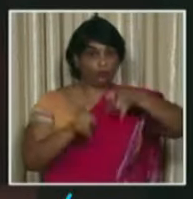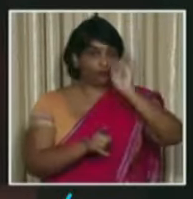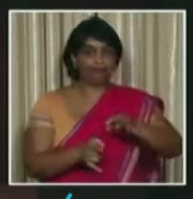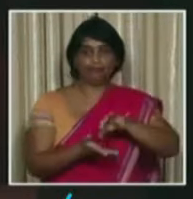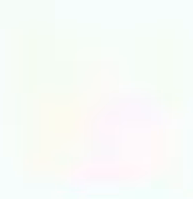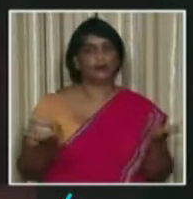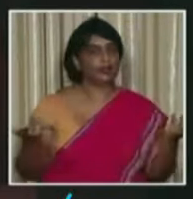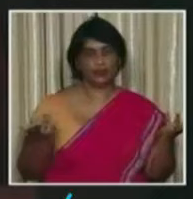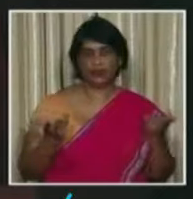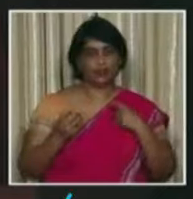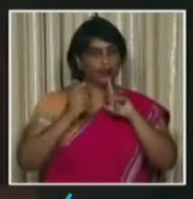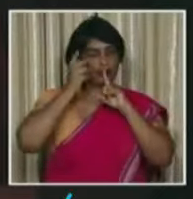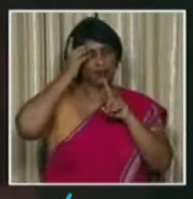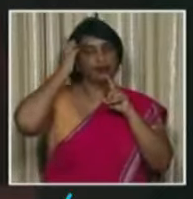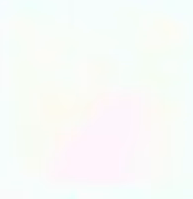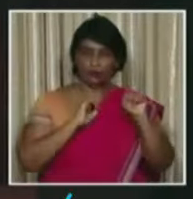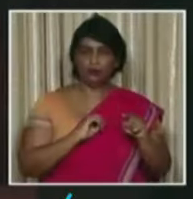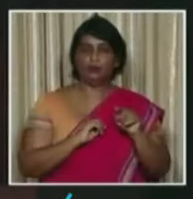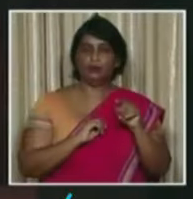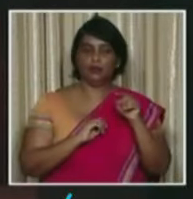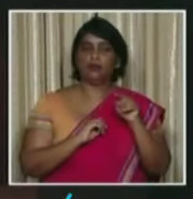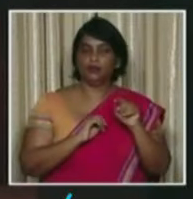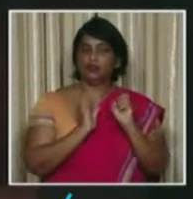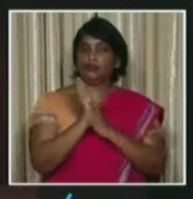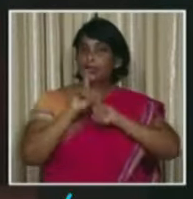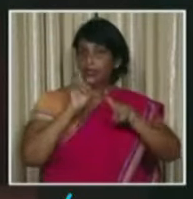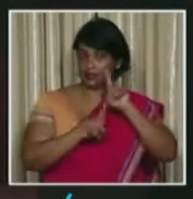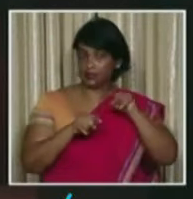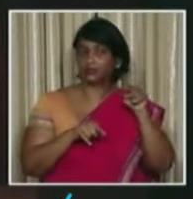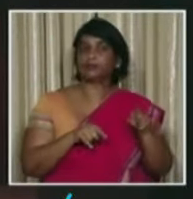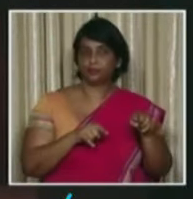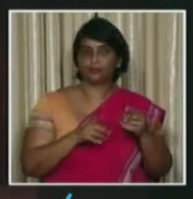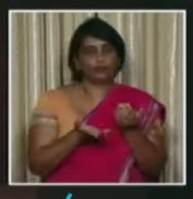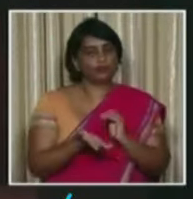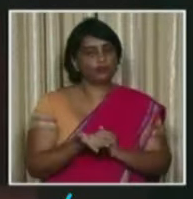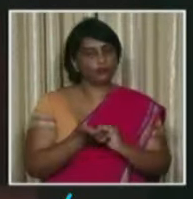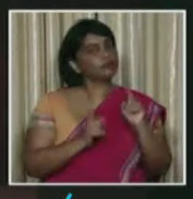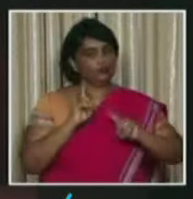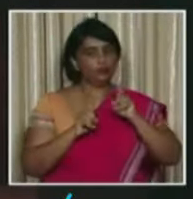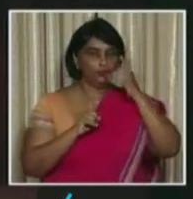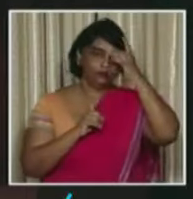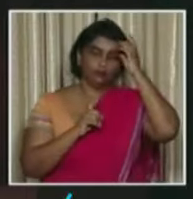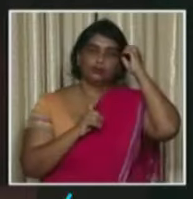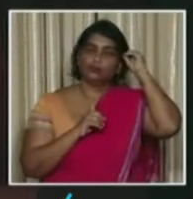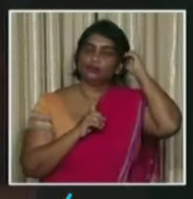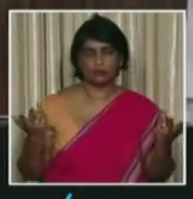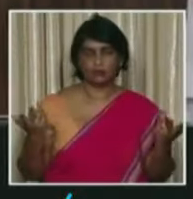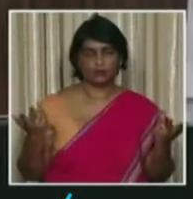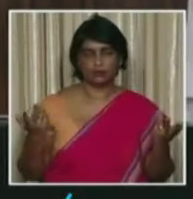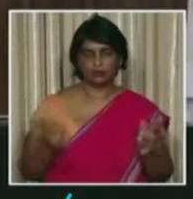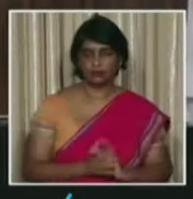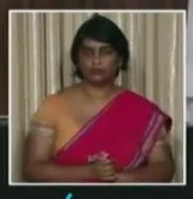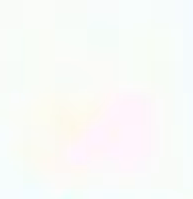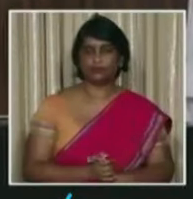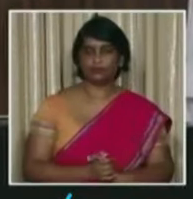කරන ඔබතුමාට මේ සතියේ පවත්වන ඒ ආරක්ෂකවහ රැස්වීමේදී අපි මේක තවදුරටත් සාකච්ඡා කරලා අපි තීන්දුවකට එළඹෙමු.